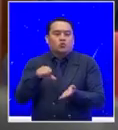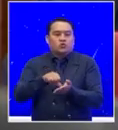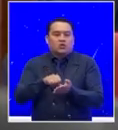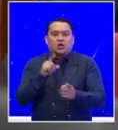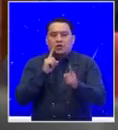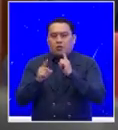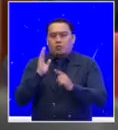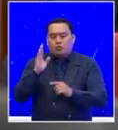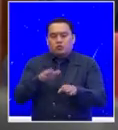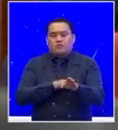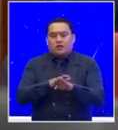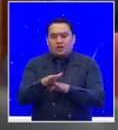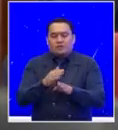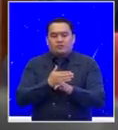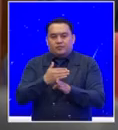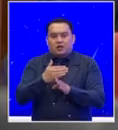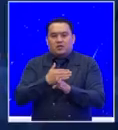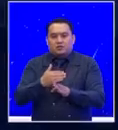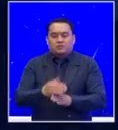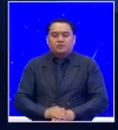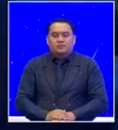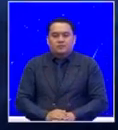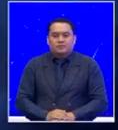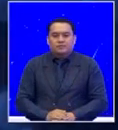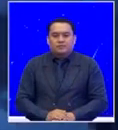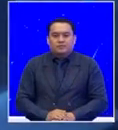совещания, будет осуществляться систематически.